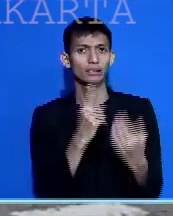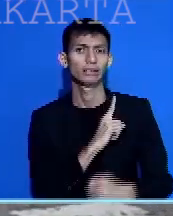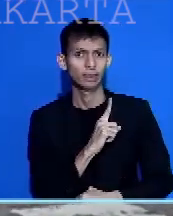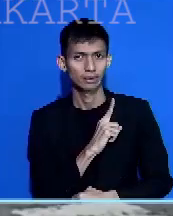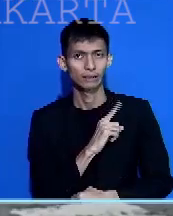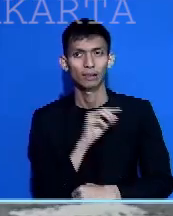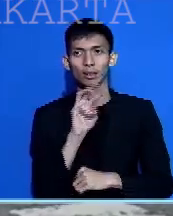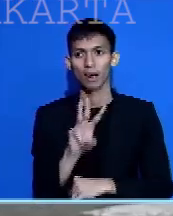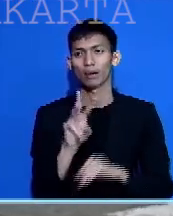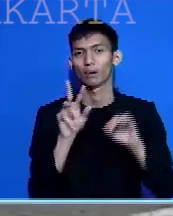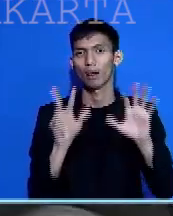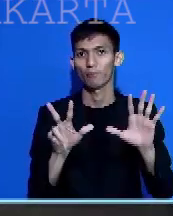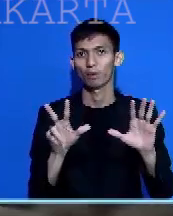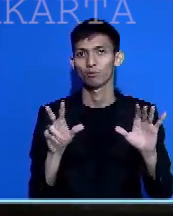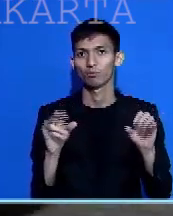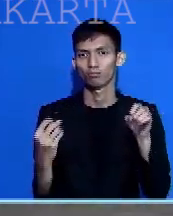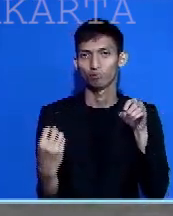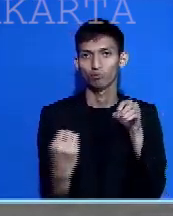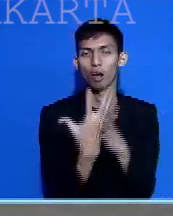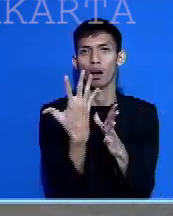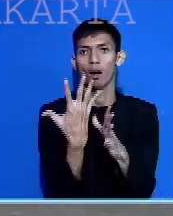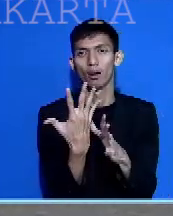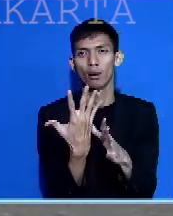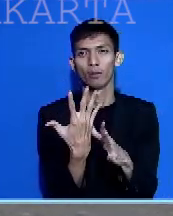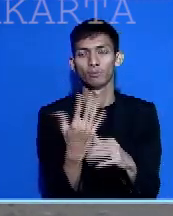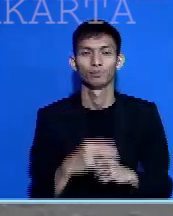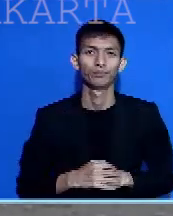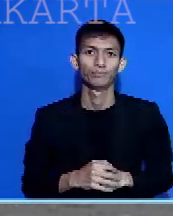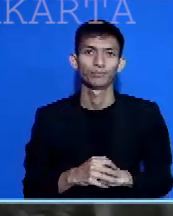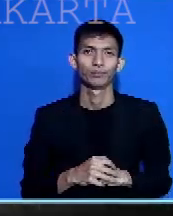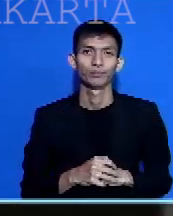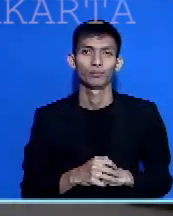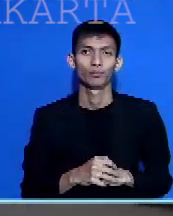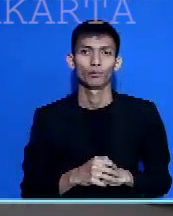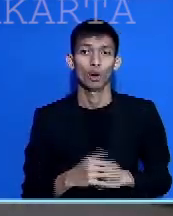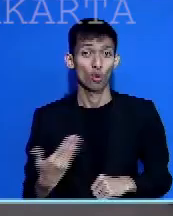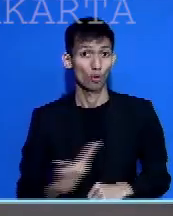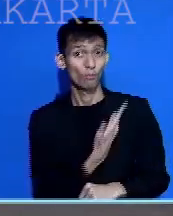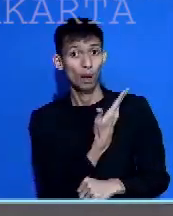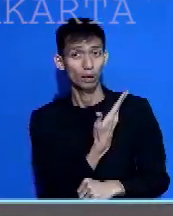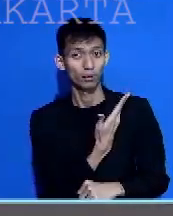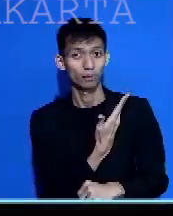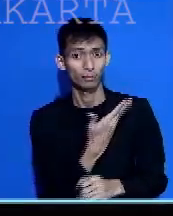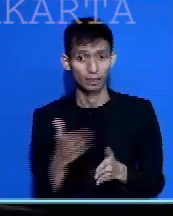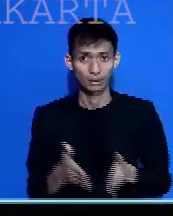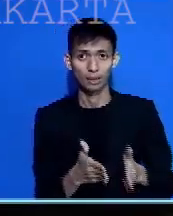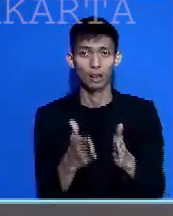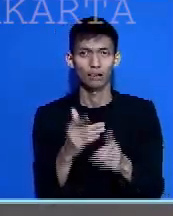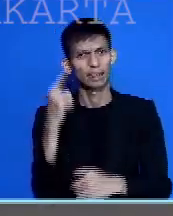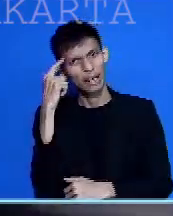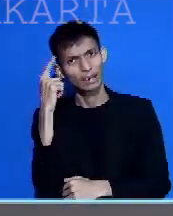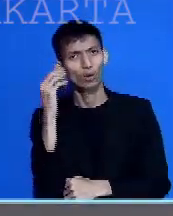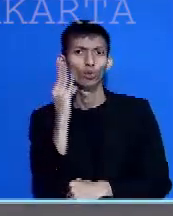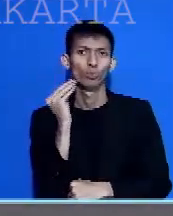kasus merupakan kecelakaan ganda dengan melibatkan kendaraan lain untuk korban kecelakaan lalu lintas sendiri rata-rata berada di usia